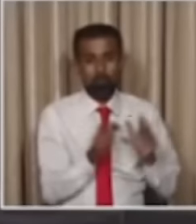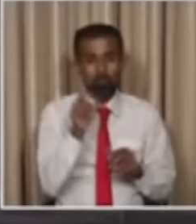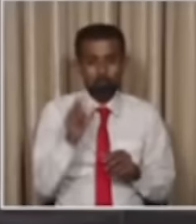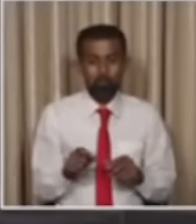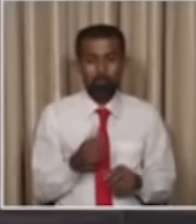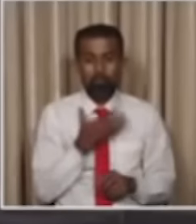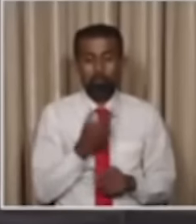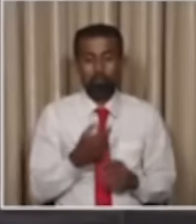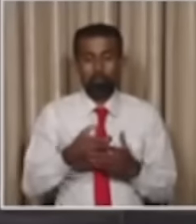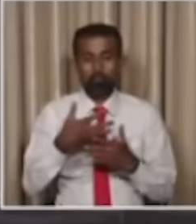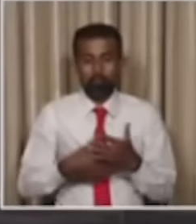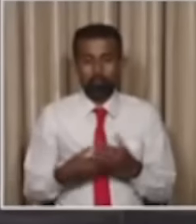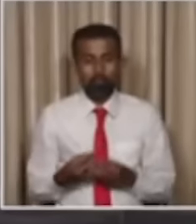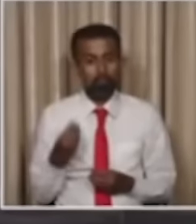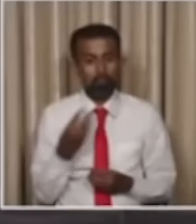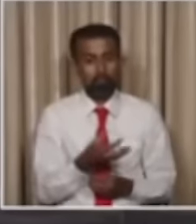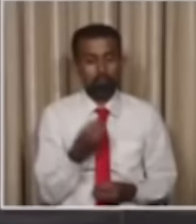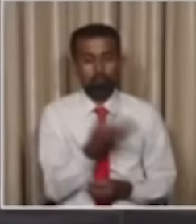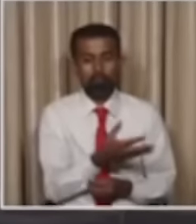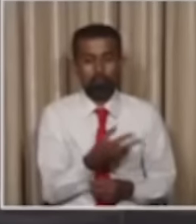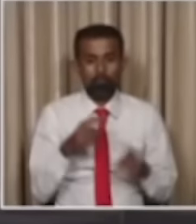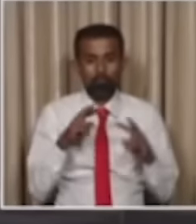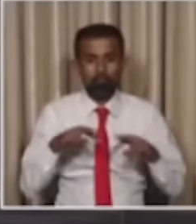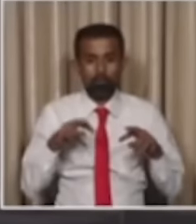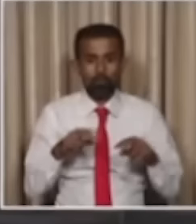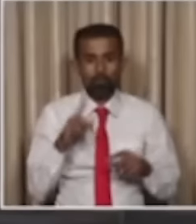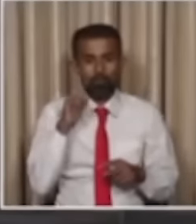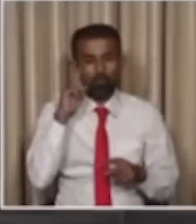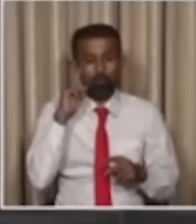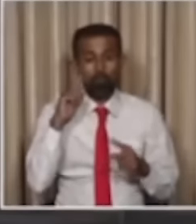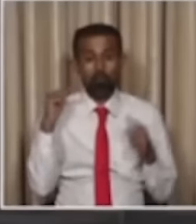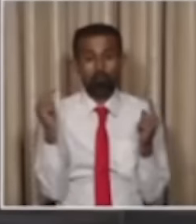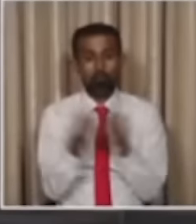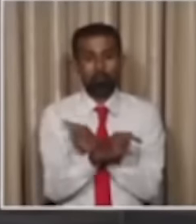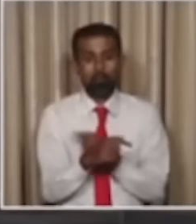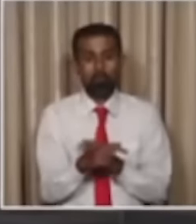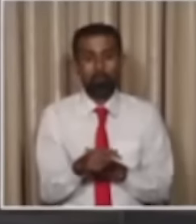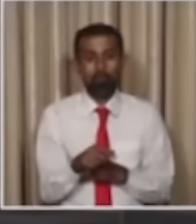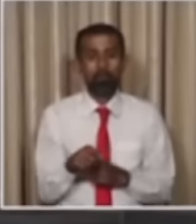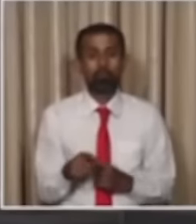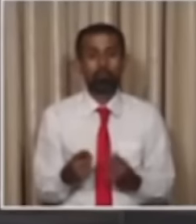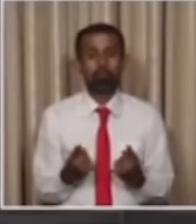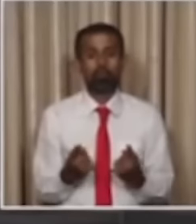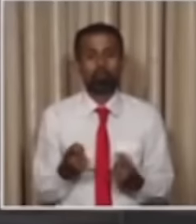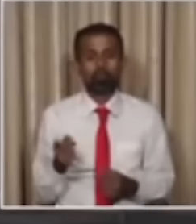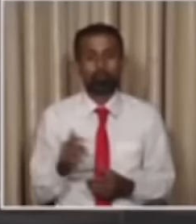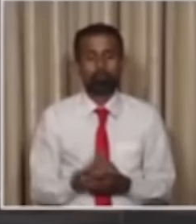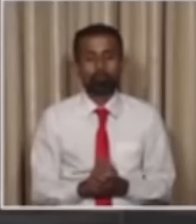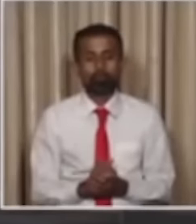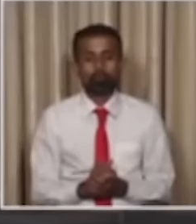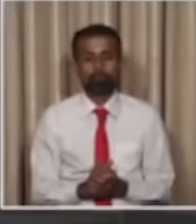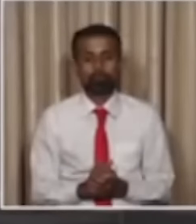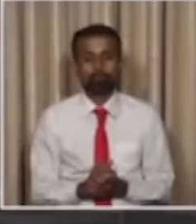අසත්‍ය වාර්තා ඉදිරිපත් කරමින් විමර්ශකයින් නොමග යව්වා යැව්වේ කාගේ උමනාවටද?